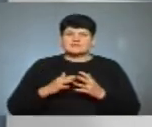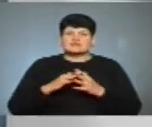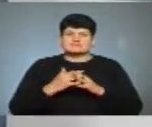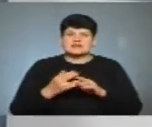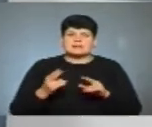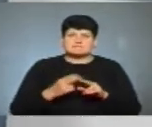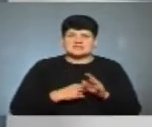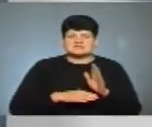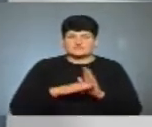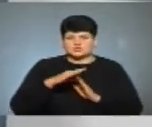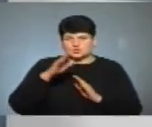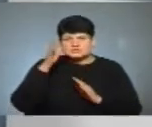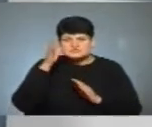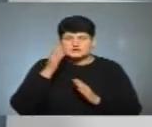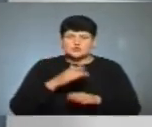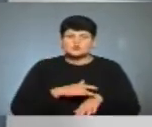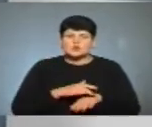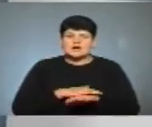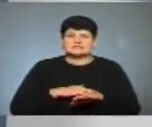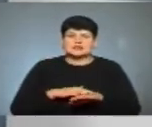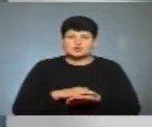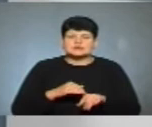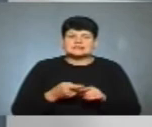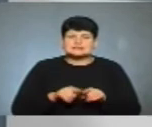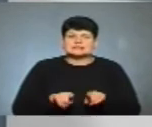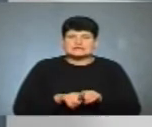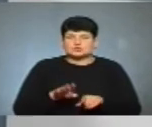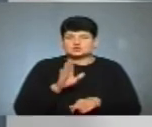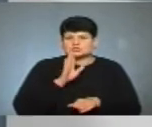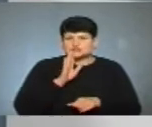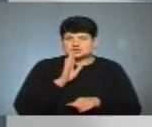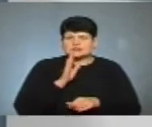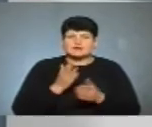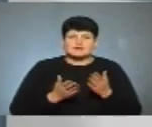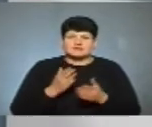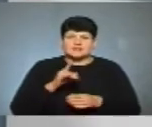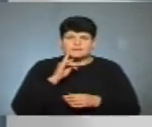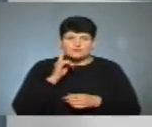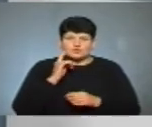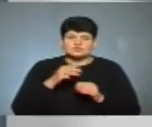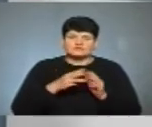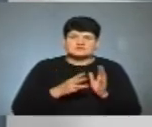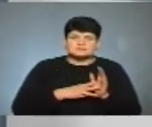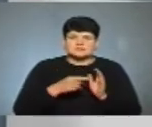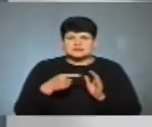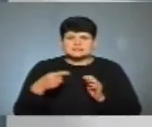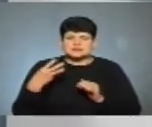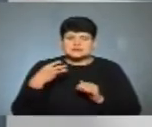без вищої освіти. Слуга народу – це також жінка, але молодь, 18-30